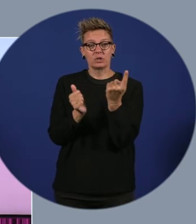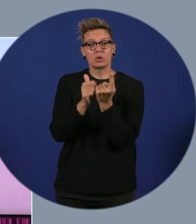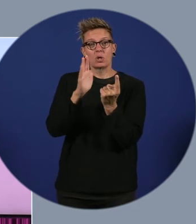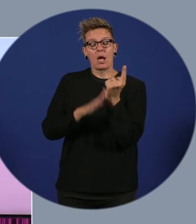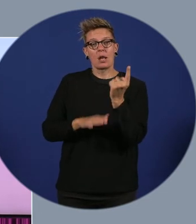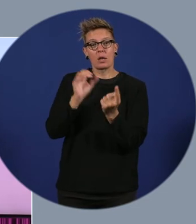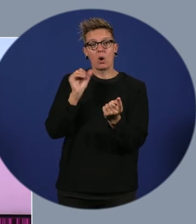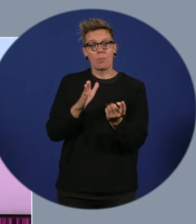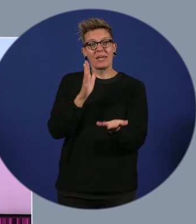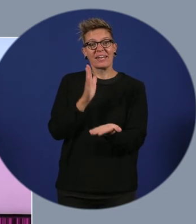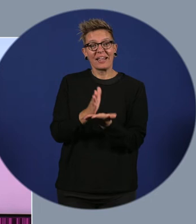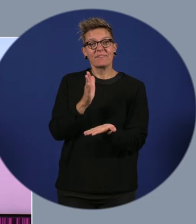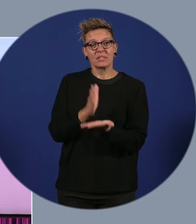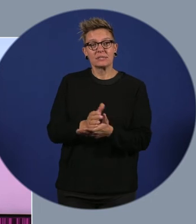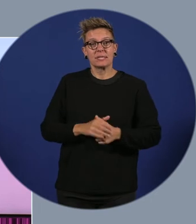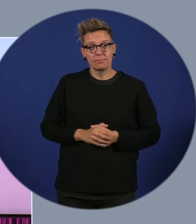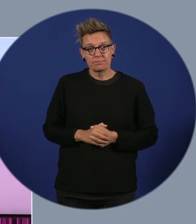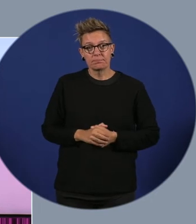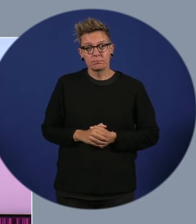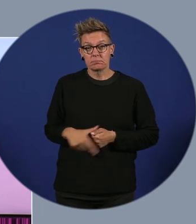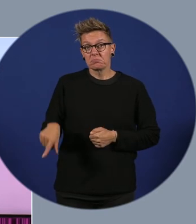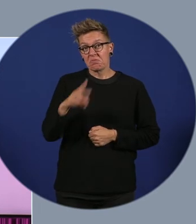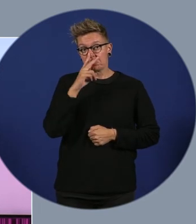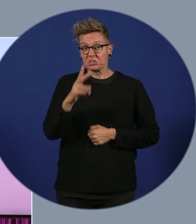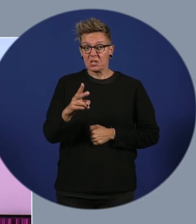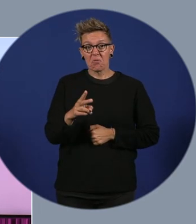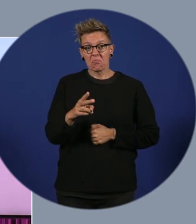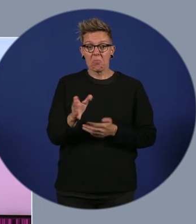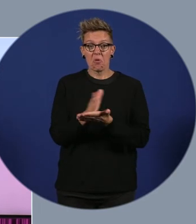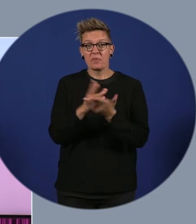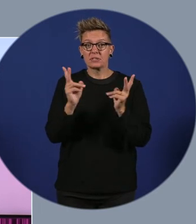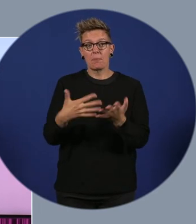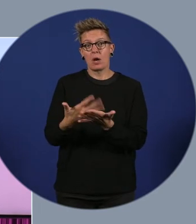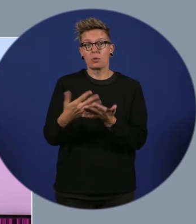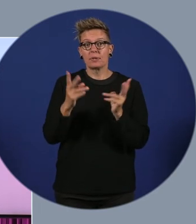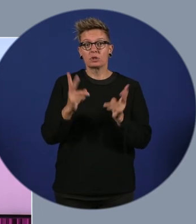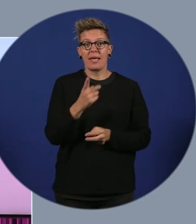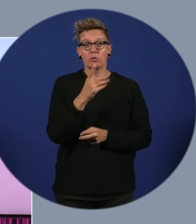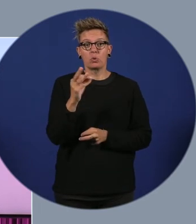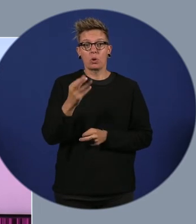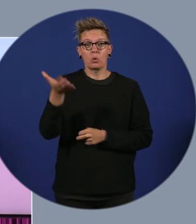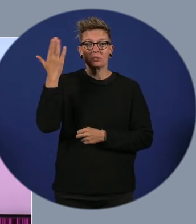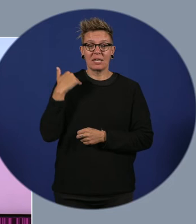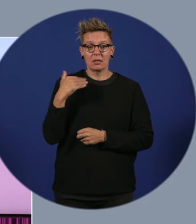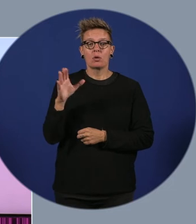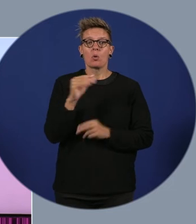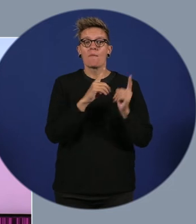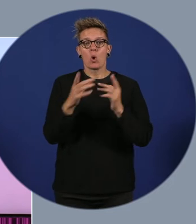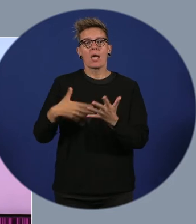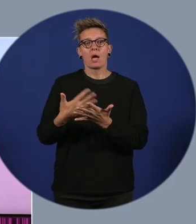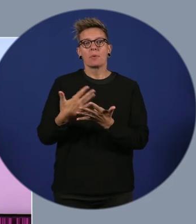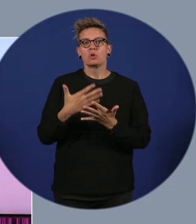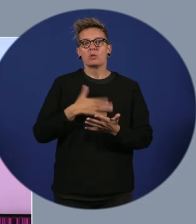med rättvisa. Där vi ser att ungefär samma argument som för 100 år sedan när folk argumenterade emot